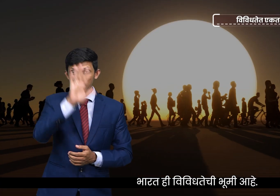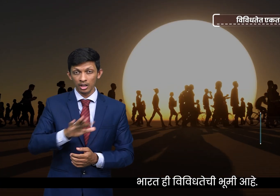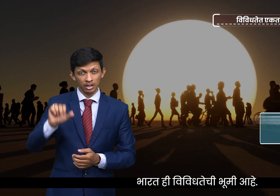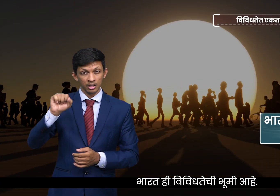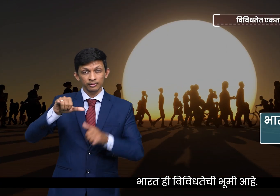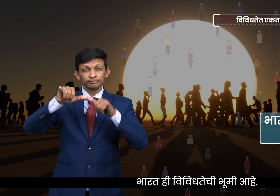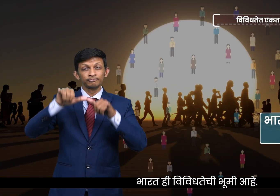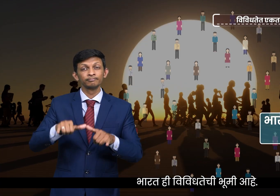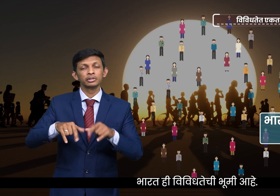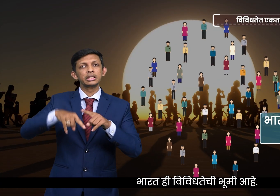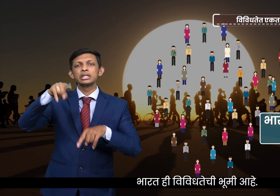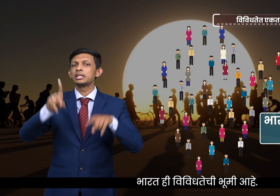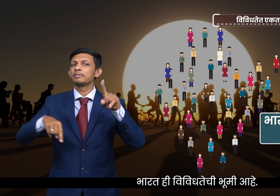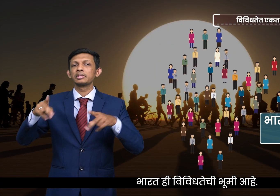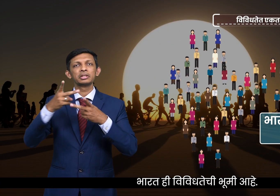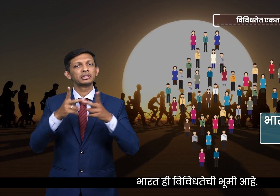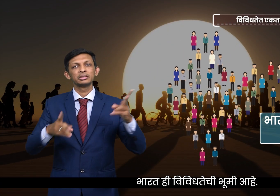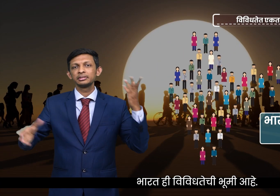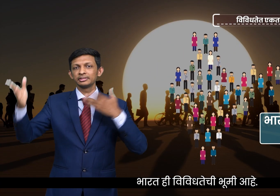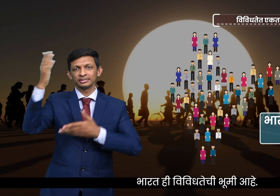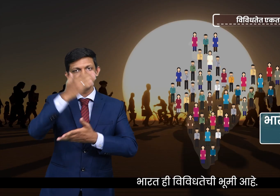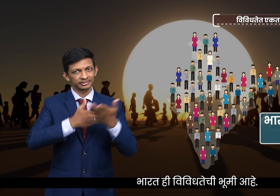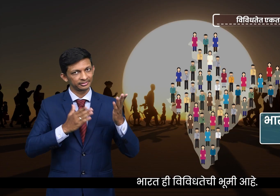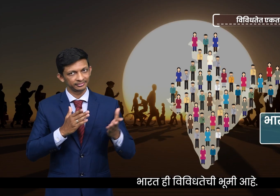भारत ही विविधतेची भूमी आहे.